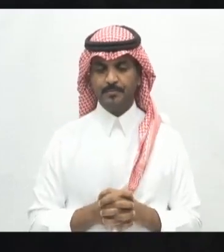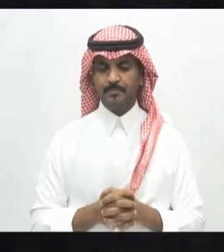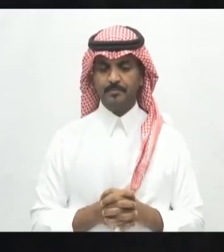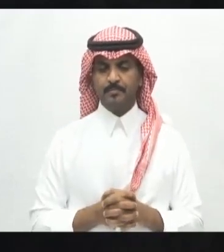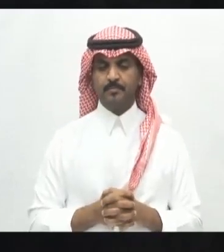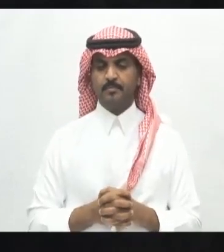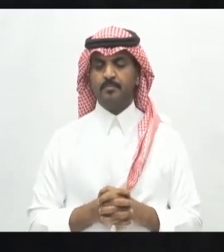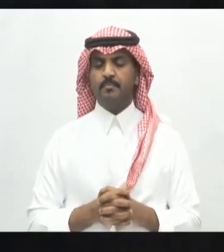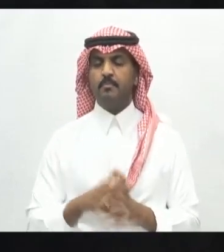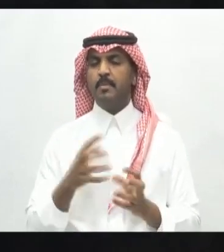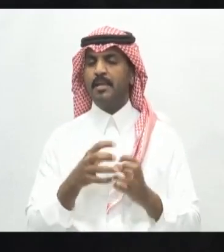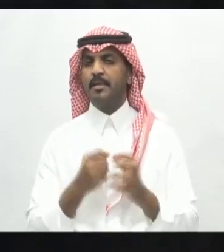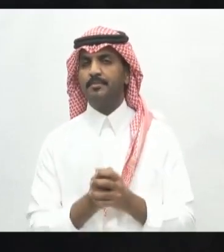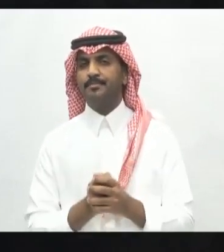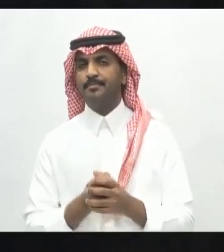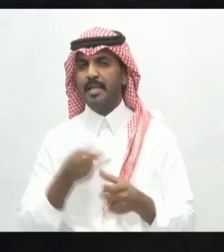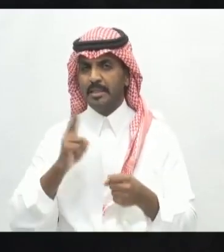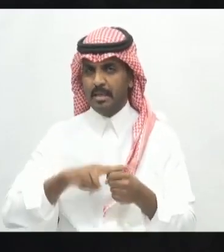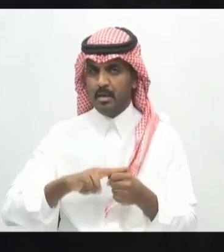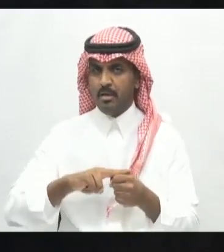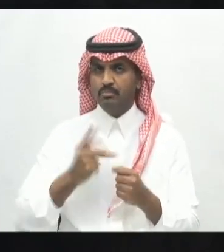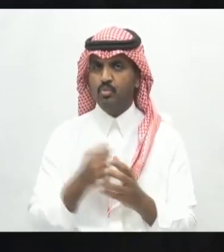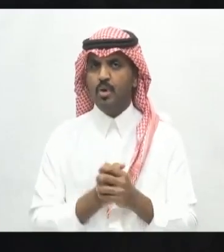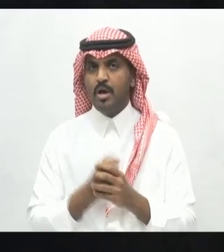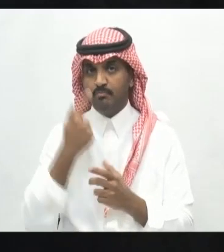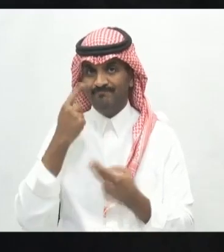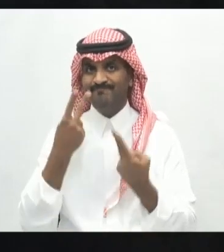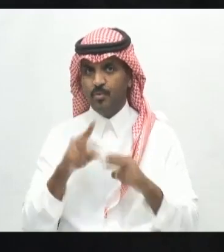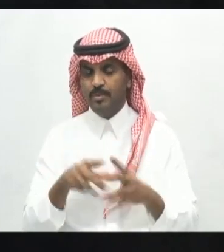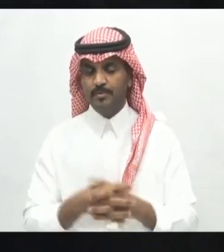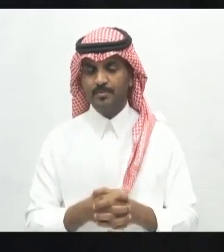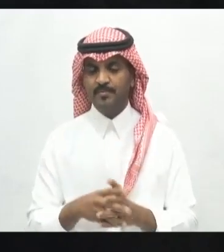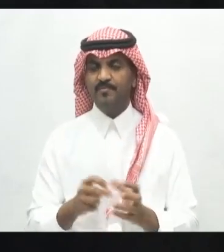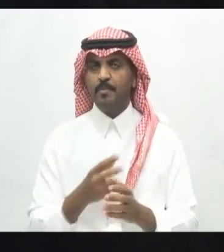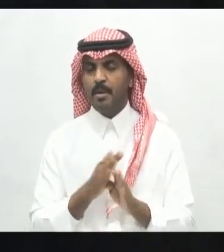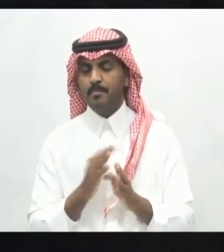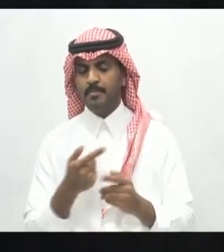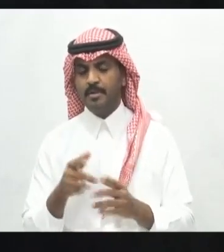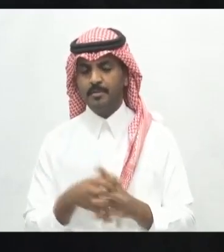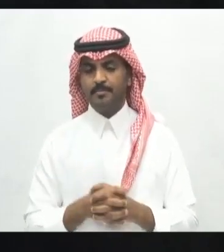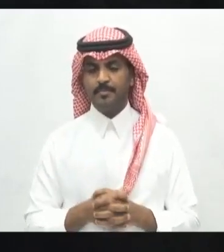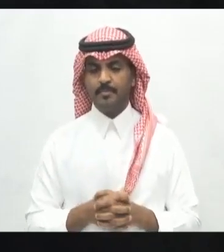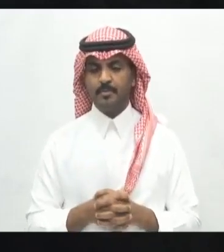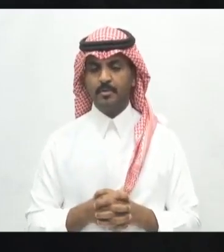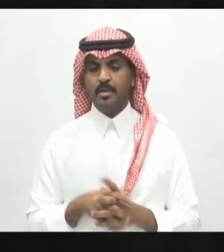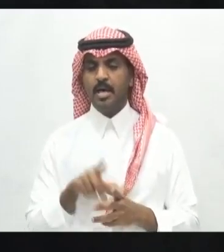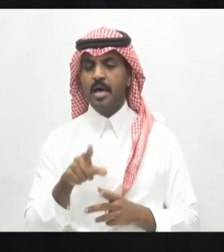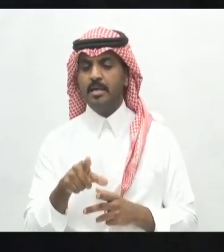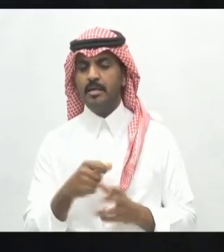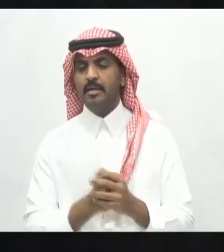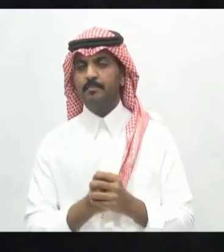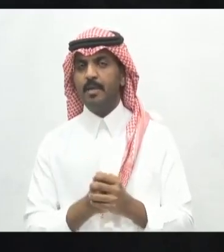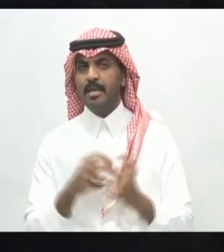ما المراد او ما معنى التكرار والفوريه في باب النهي الجواب كما لا يخفى هنا اي ان